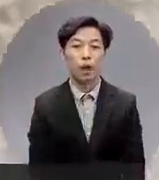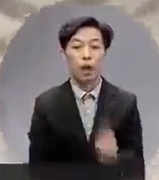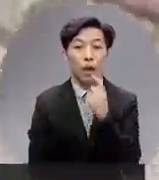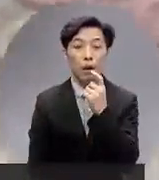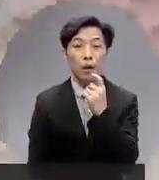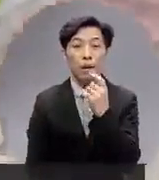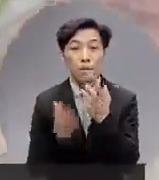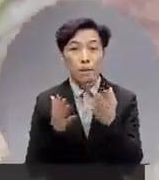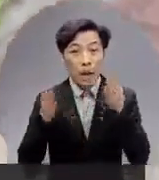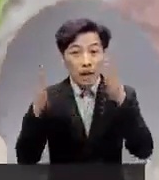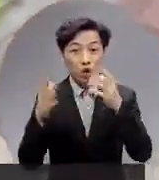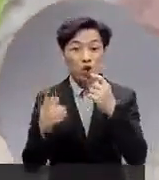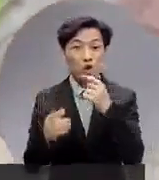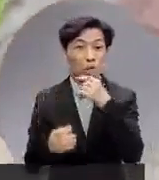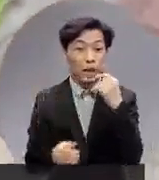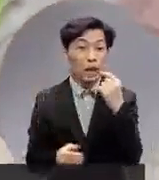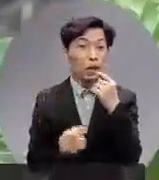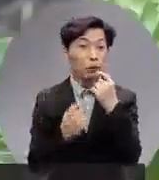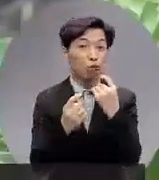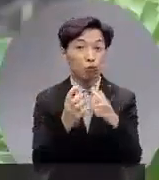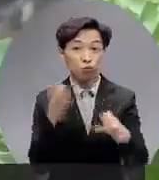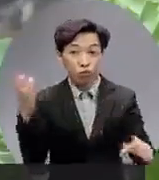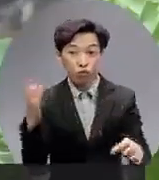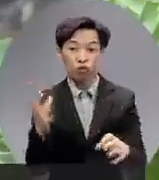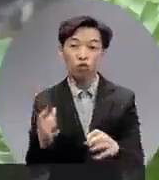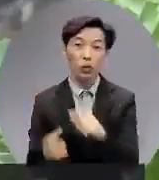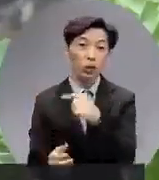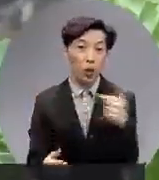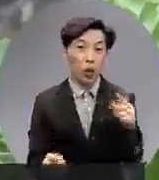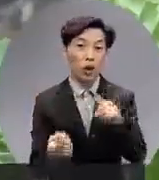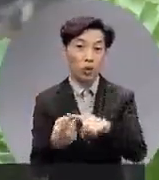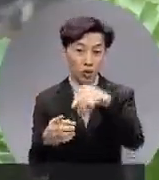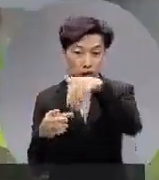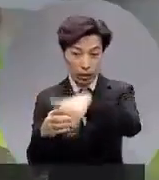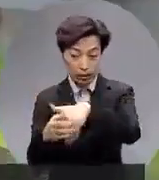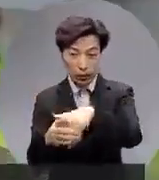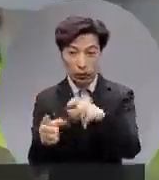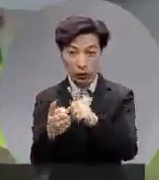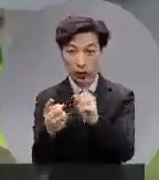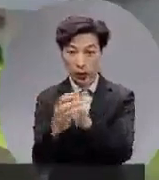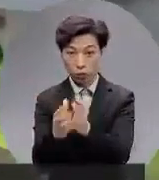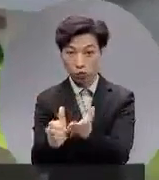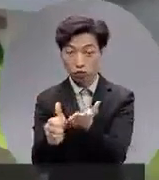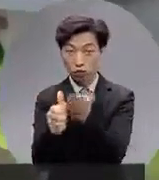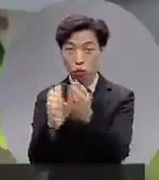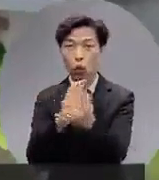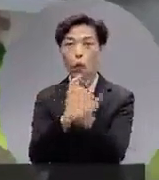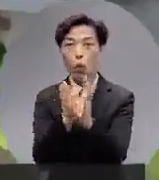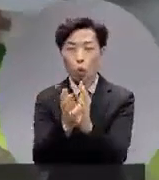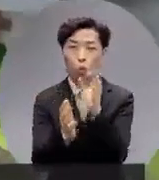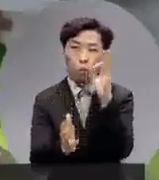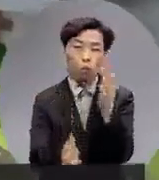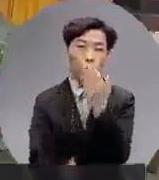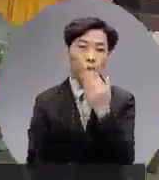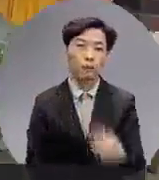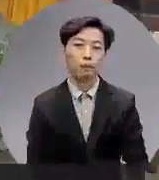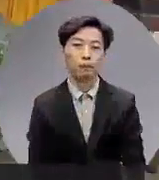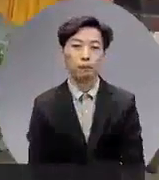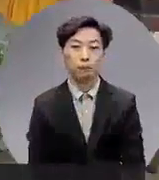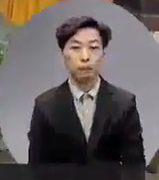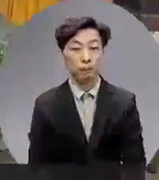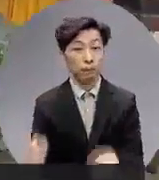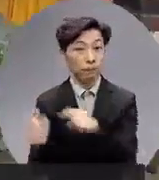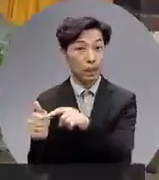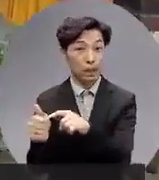배추와 당근, 아욱, 상추 같은 각종 채소는 물론 다양한 꽃까지 자라고 있습니다. 박 씨에게